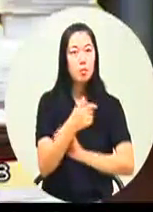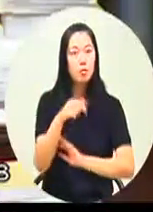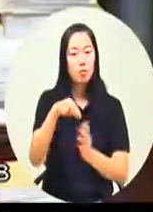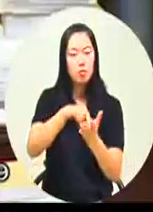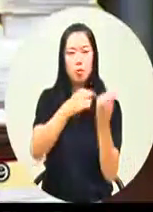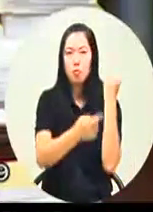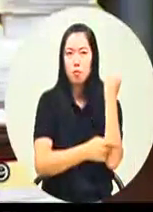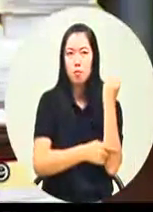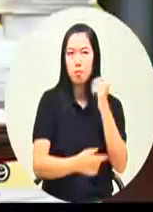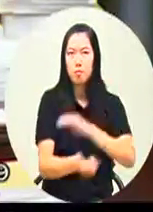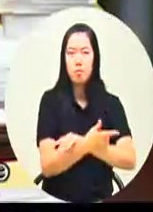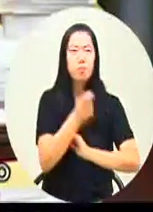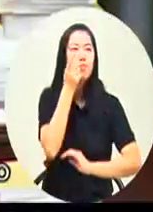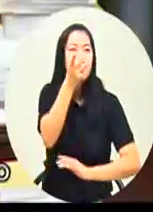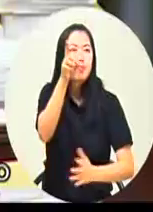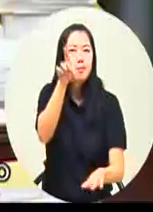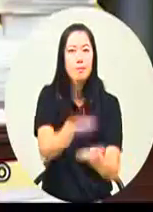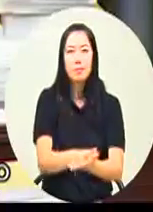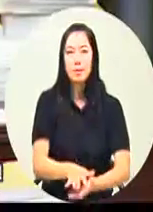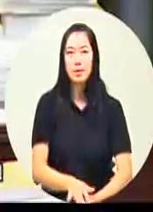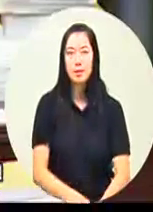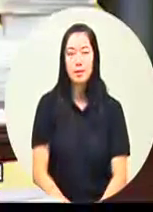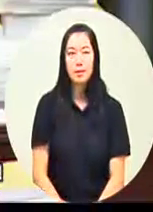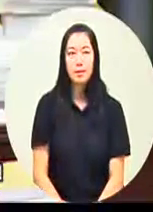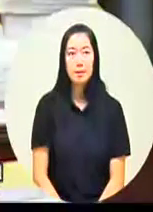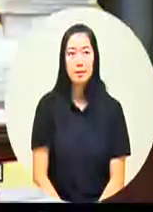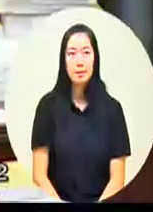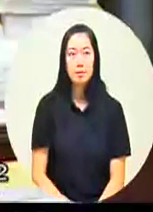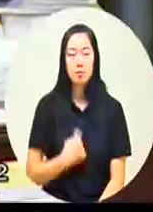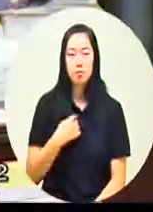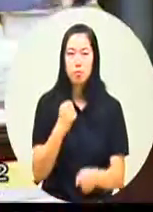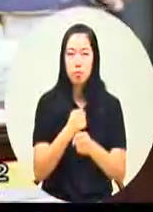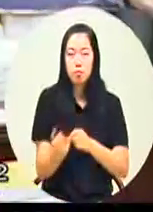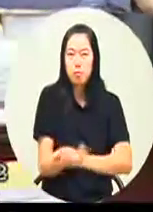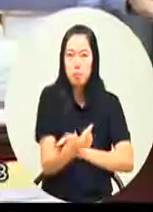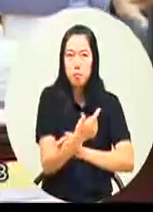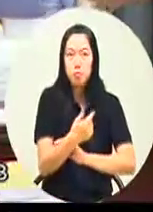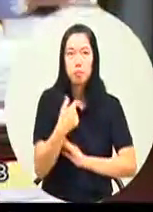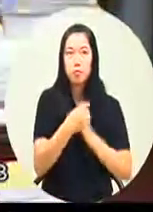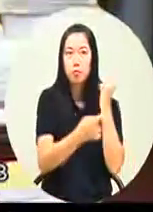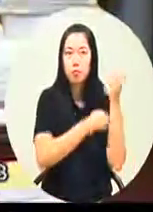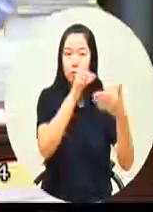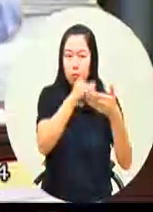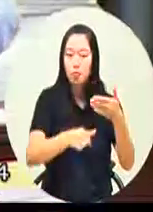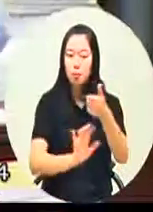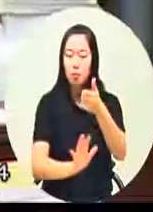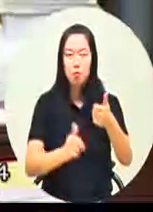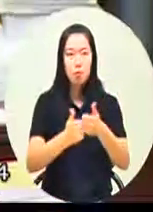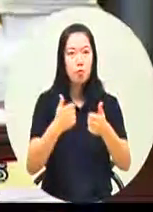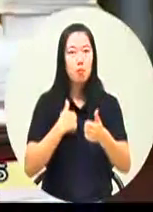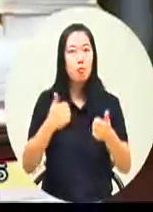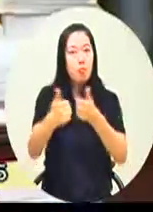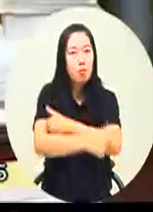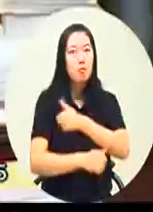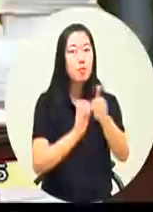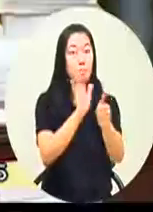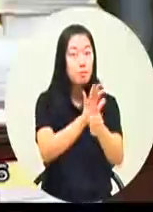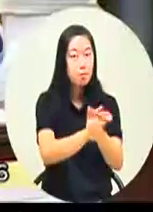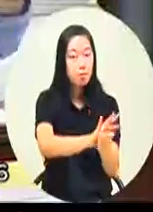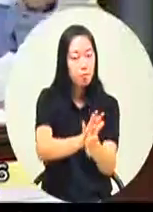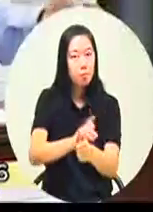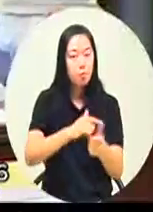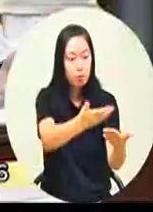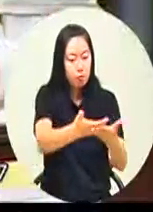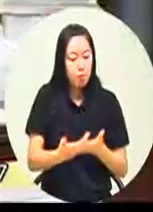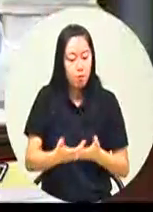那边紧各位的处理好啊，卡手卡紧的，我们这法制局，我们这法规委员会随时登台替您服务，您只要上来需